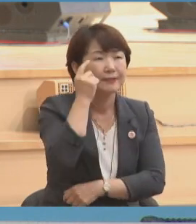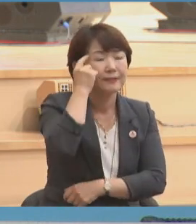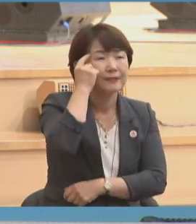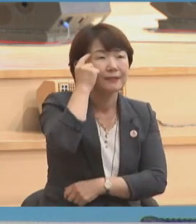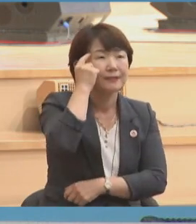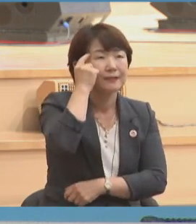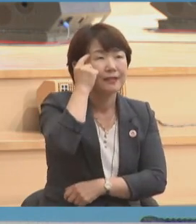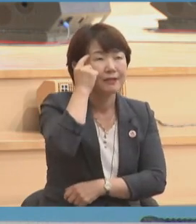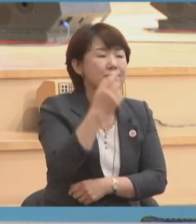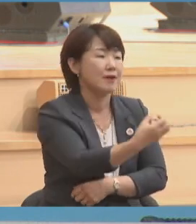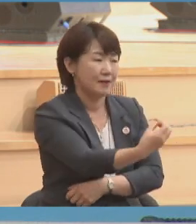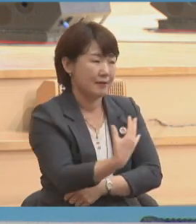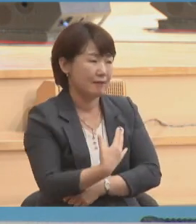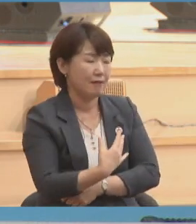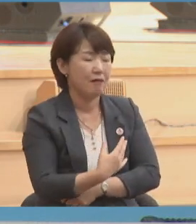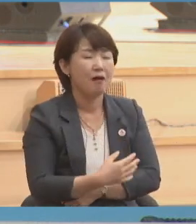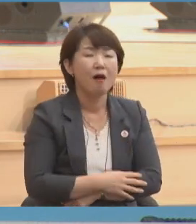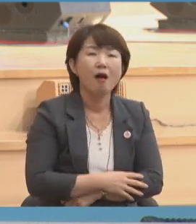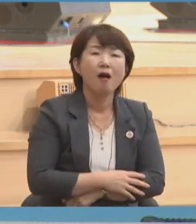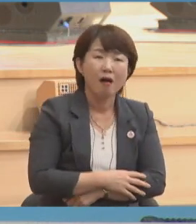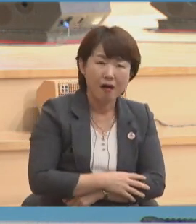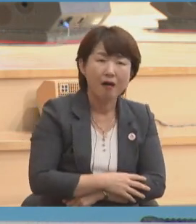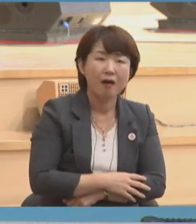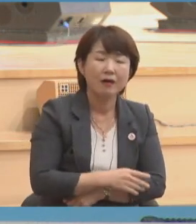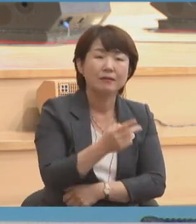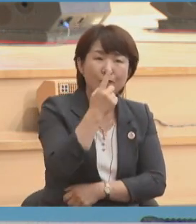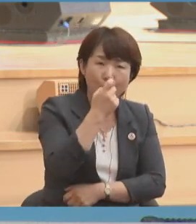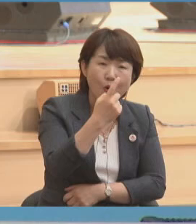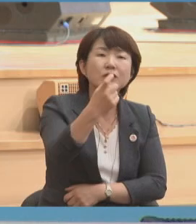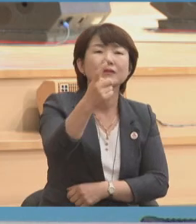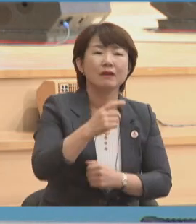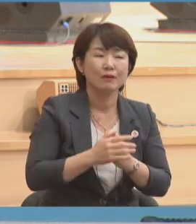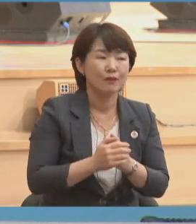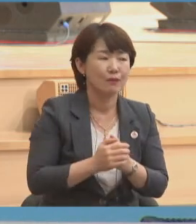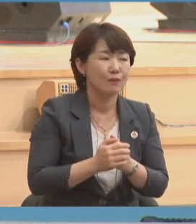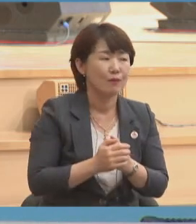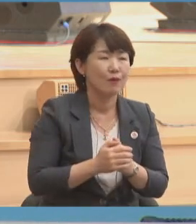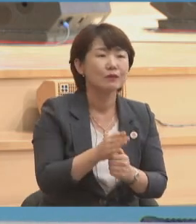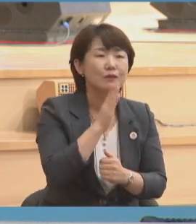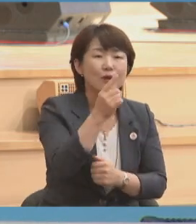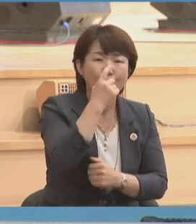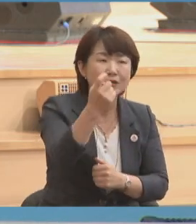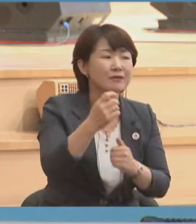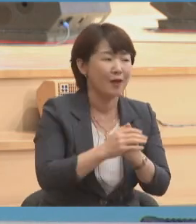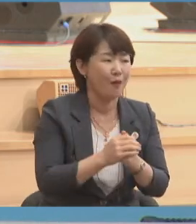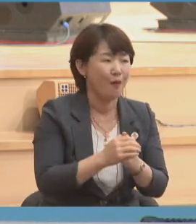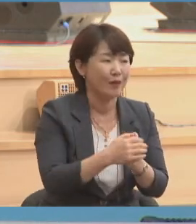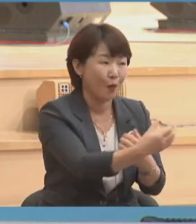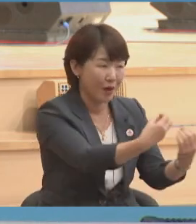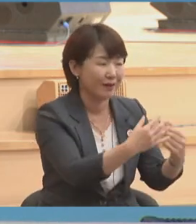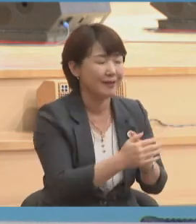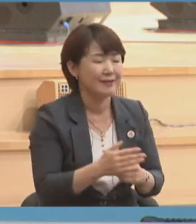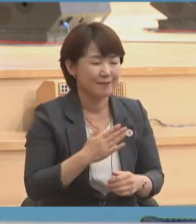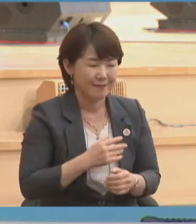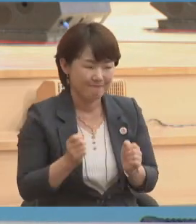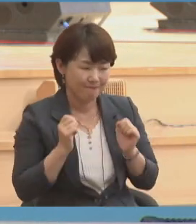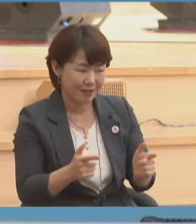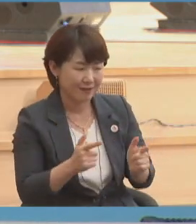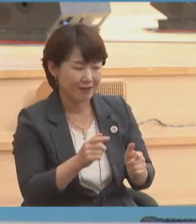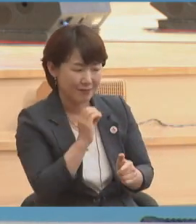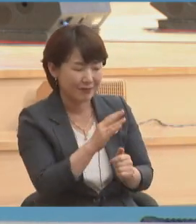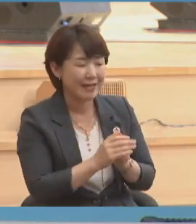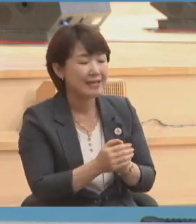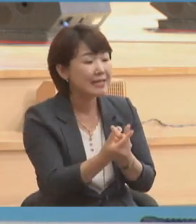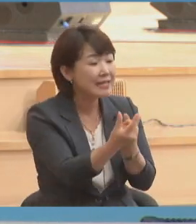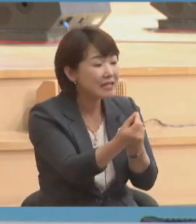대답했다. 와, 정말 멋진 것 같네요. 기회를 놓치지 않고 말했다. 그렇게